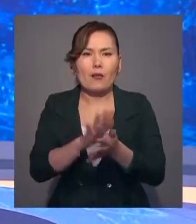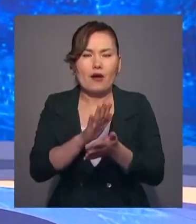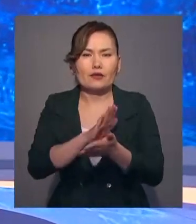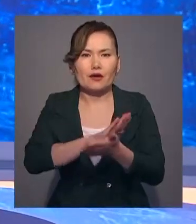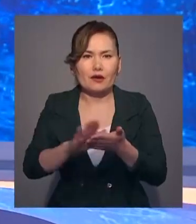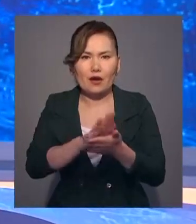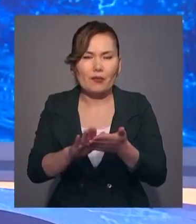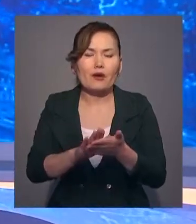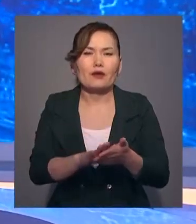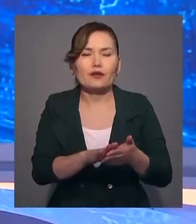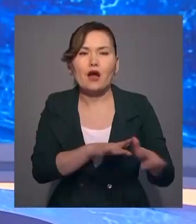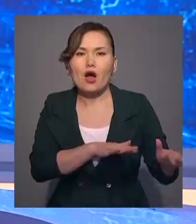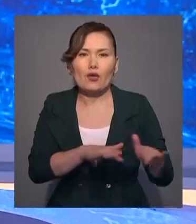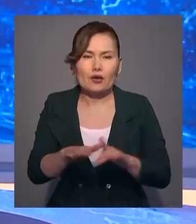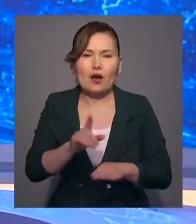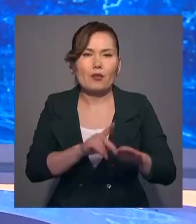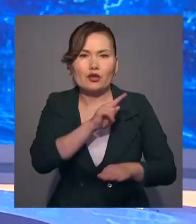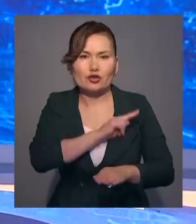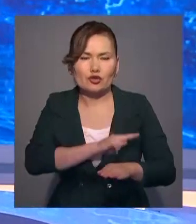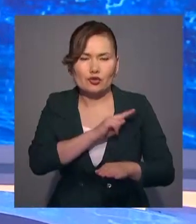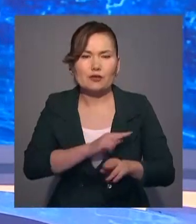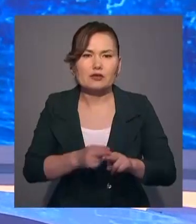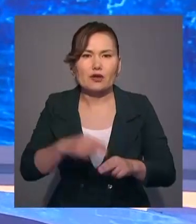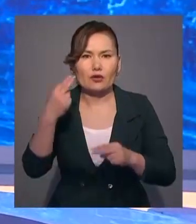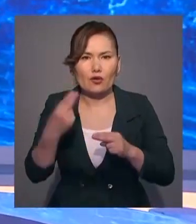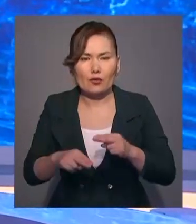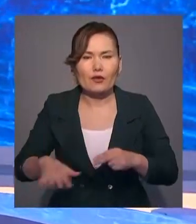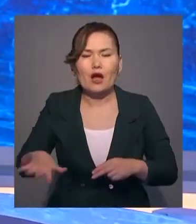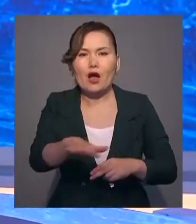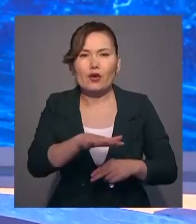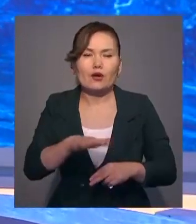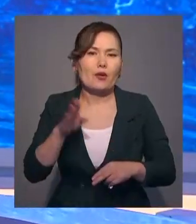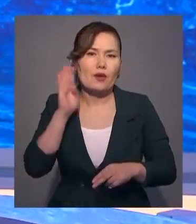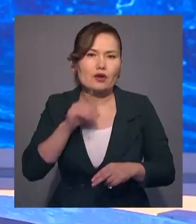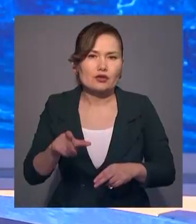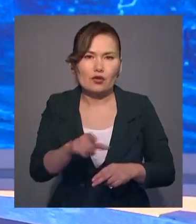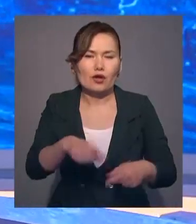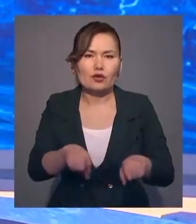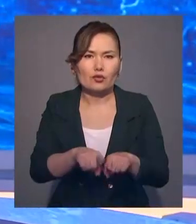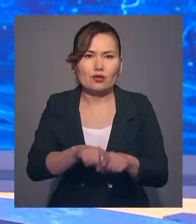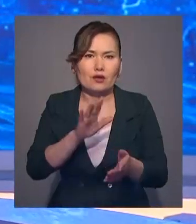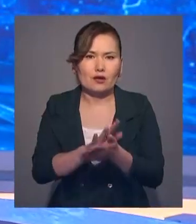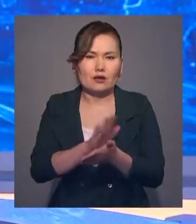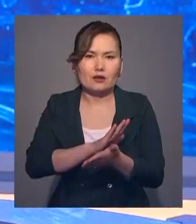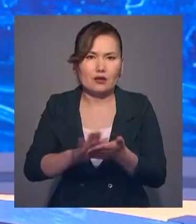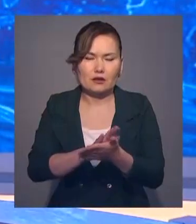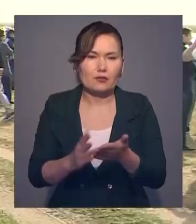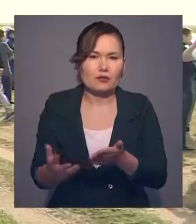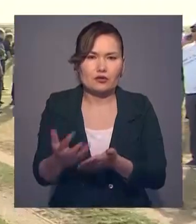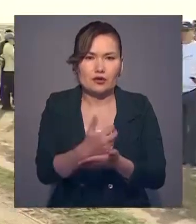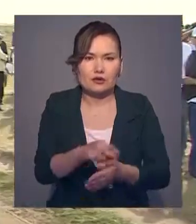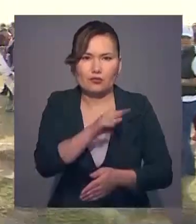арылтқан табиғат жанашырлары бүгін Майбалық көлінің жағалауын тазартты. Сенбілікке біздің тілшілерімізде қатысып қайтты.